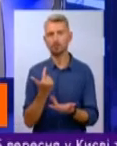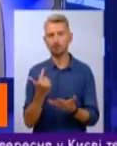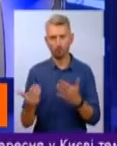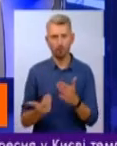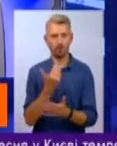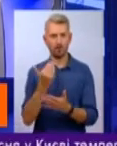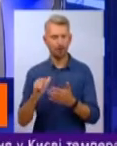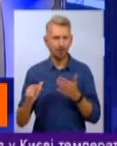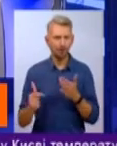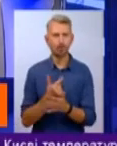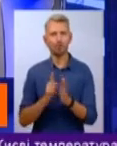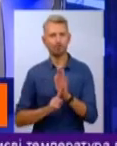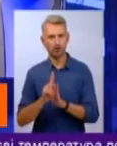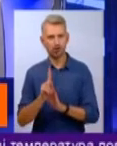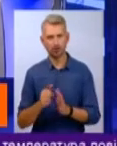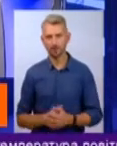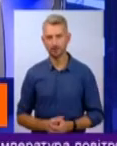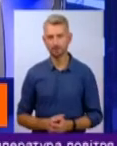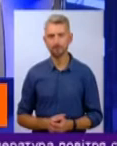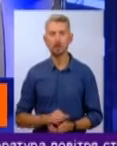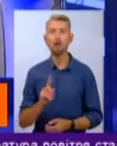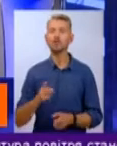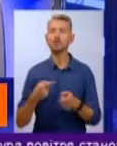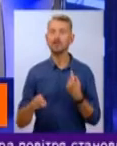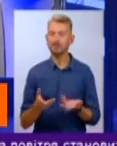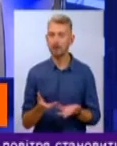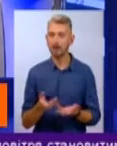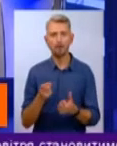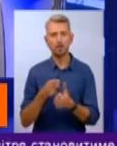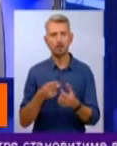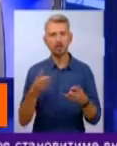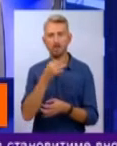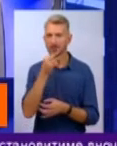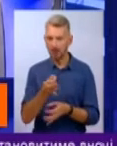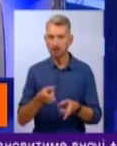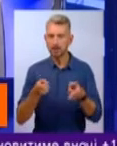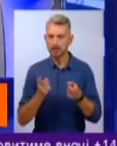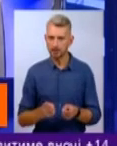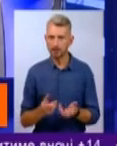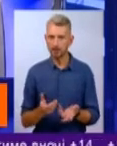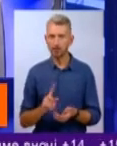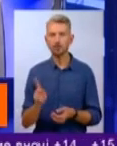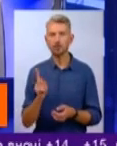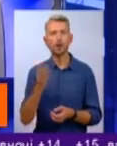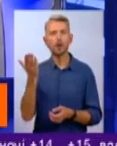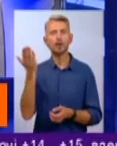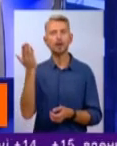нове, знову початок. Чим відрізняється? По-перше, треба сказати дійсно, що